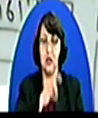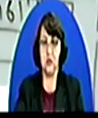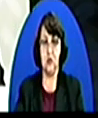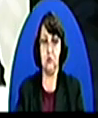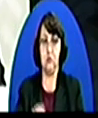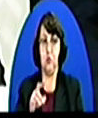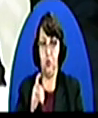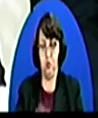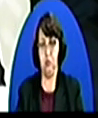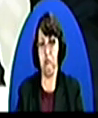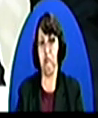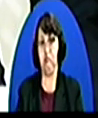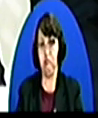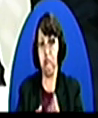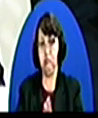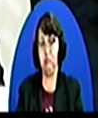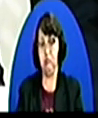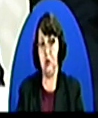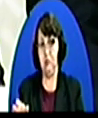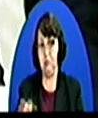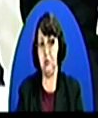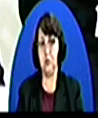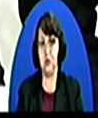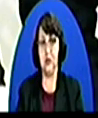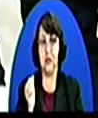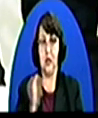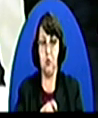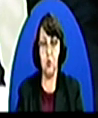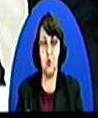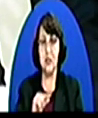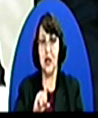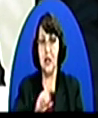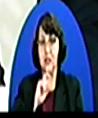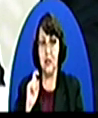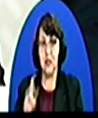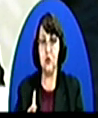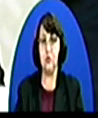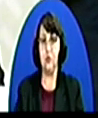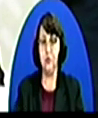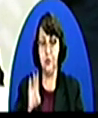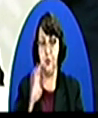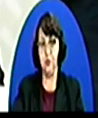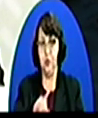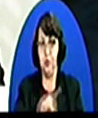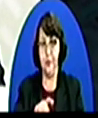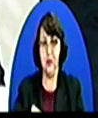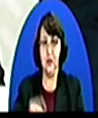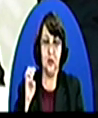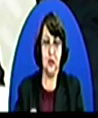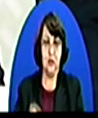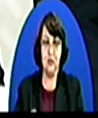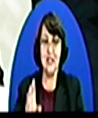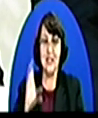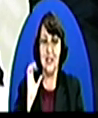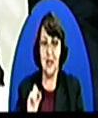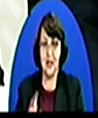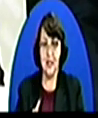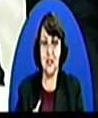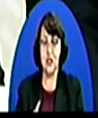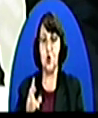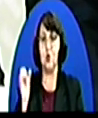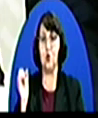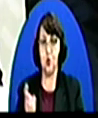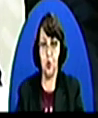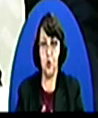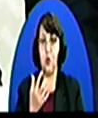байгаа. За дээр нь санхүүгийн зах зээлийг хөгжүүлэхэд энэ хувийн тэтгэврийн сан бол маш чухал